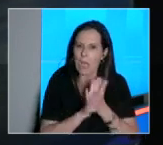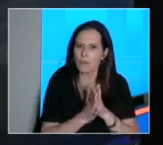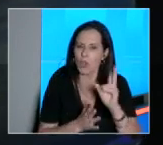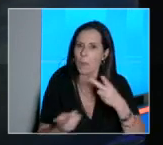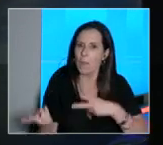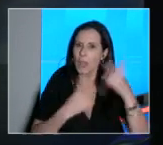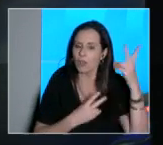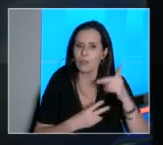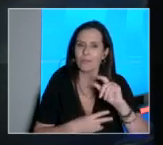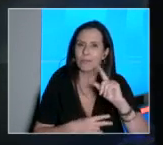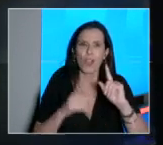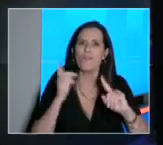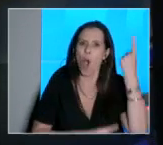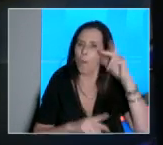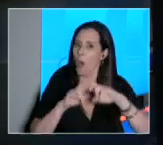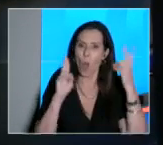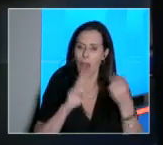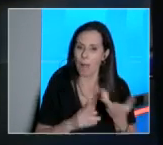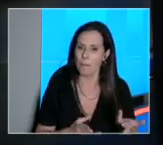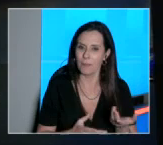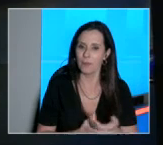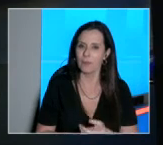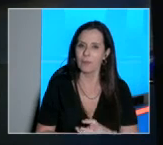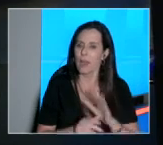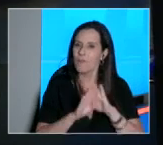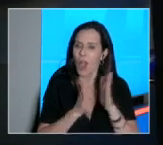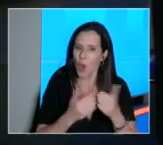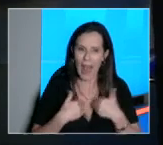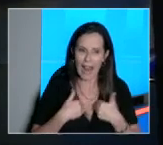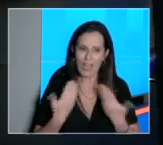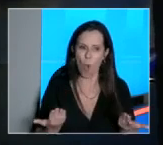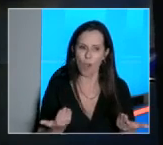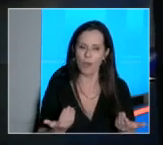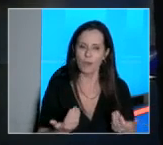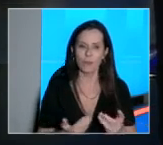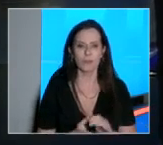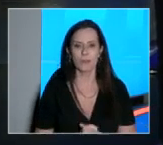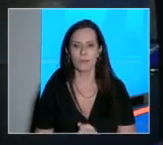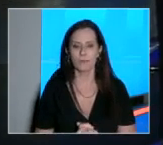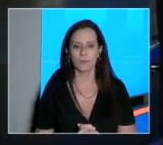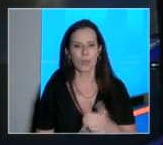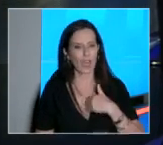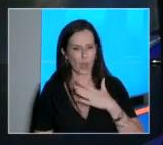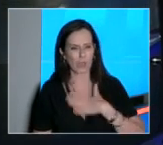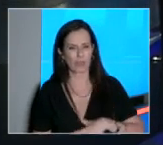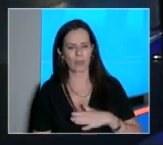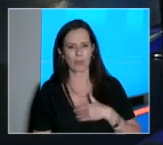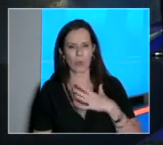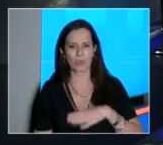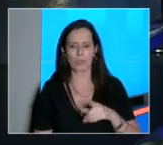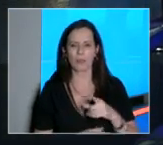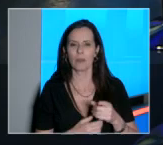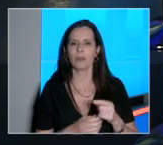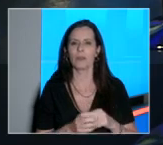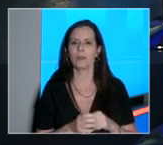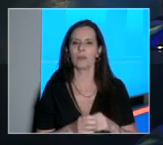היום בבתי החולים היא הגבוהה בעולם המפותח, והכל עלינו. ברשותך פרופסור בן דוד, אני רוצה לצרף אלינו את